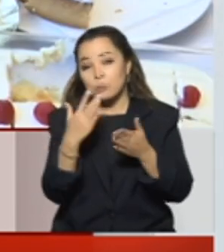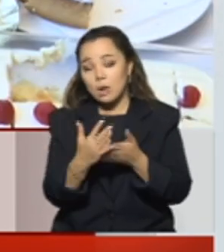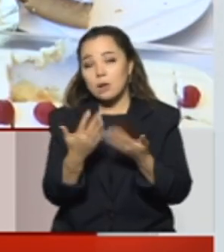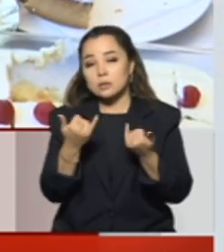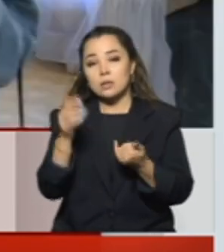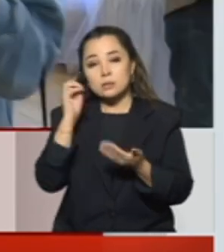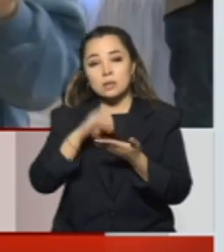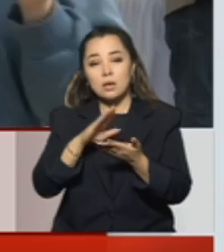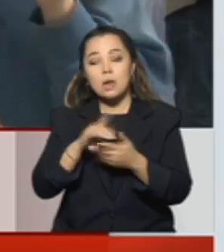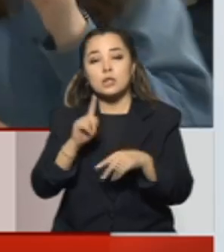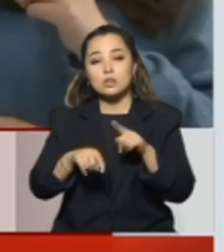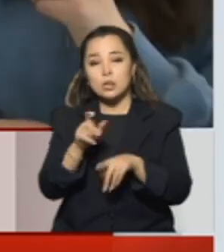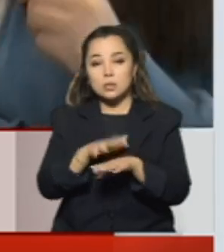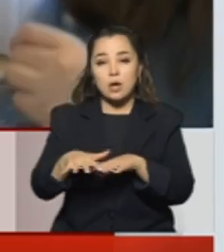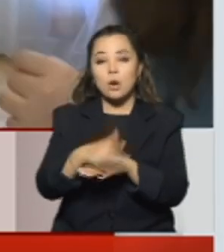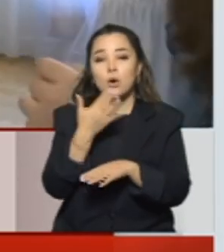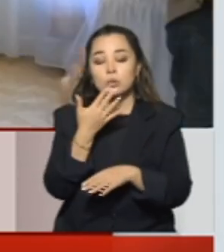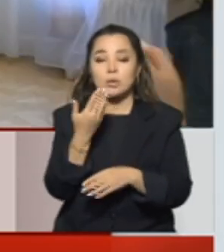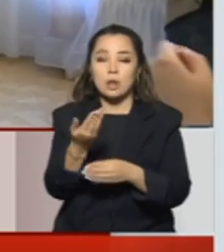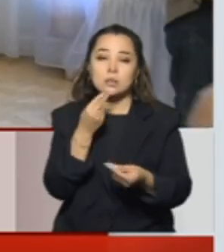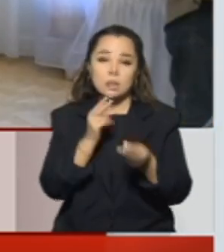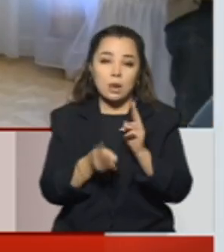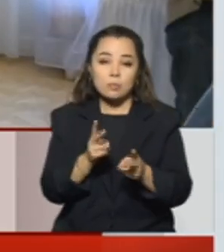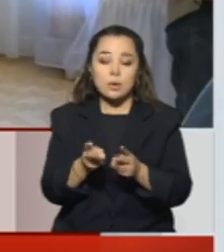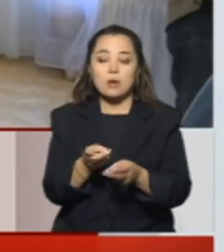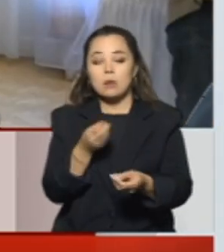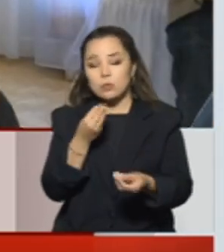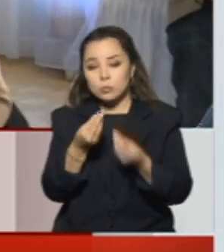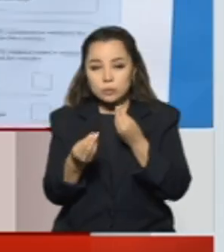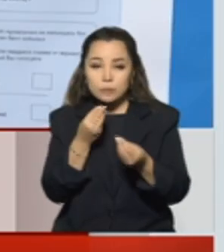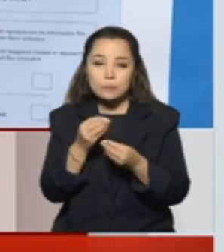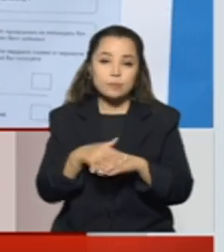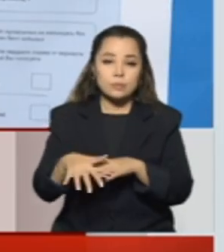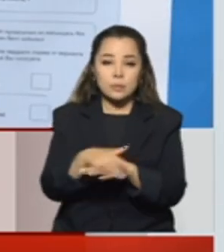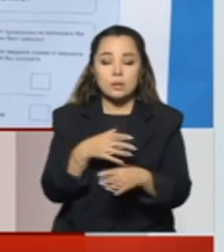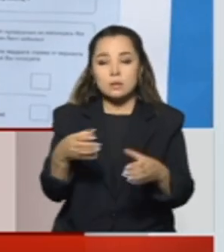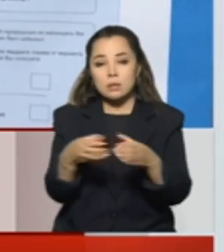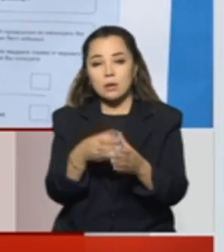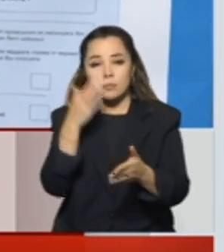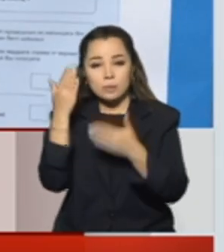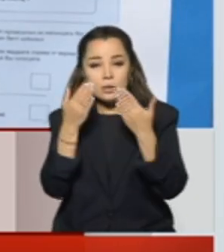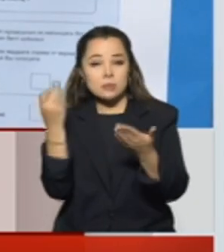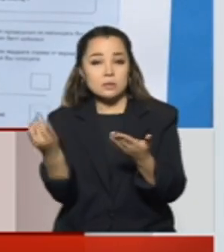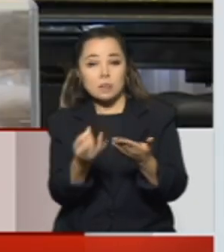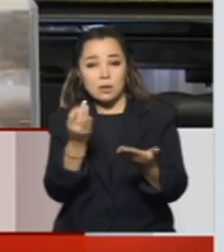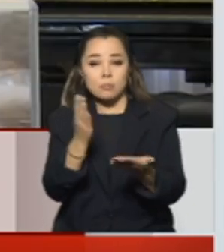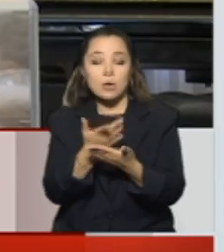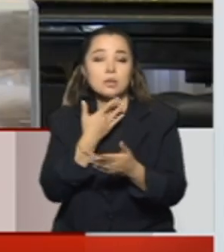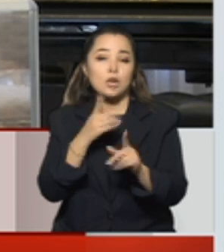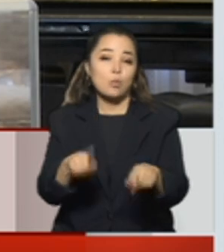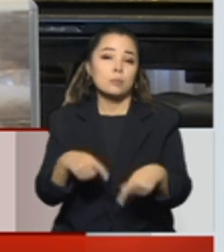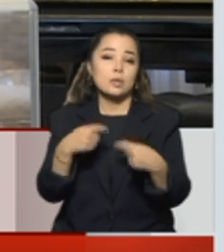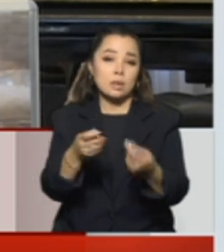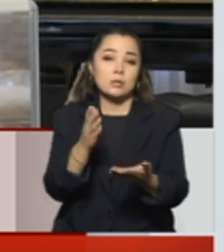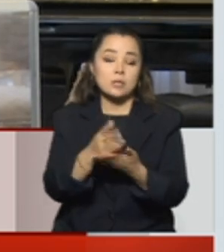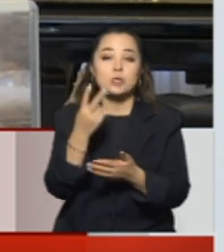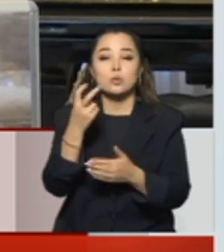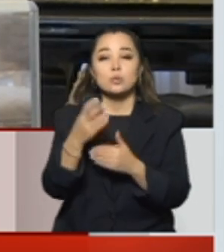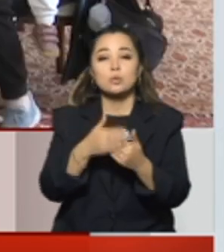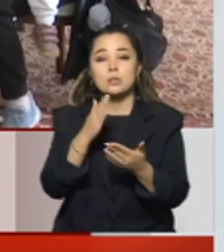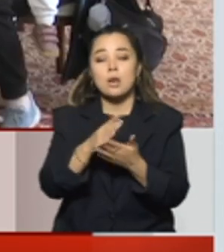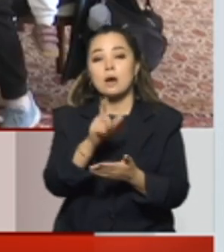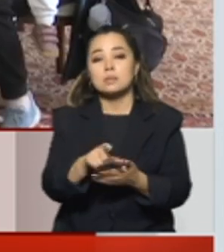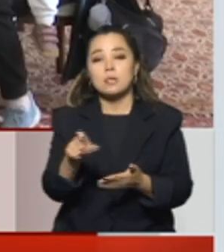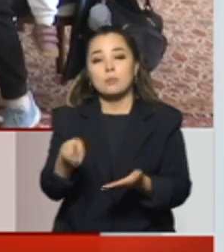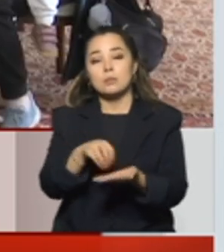сағынған жерлестеріміз ұлттық тағамдардан дәм татып мәре сәре болып жатыр. Жалпы бүгін осы жерде дауыс беруге 200-ге жуық